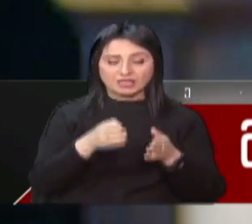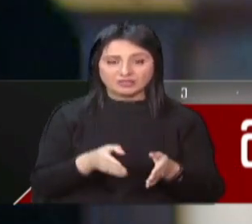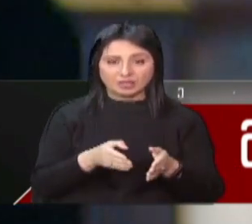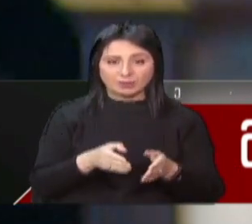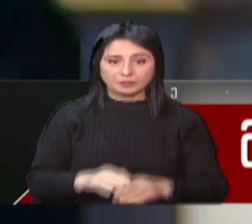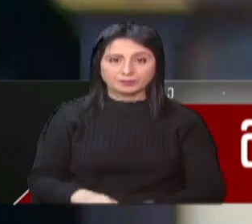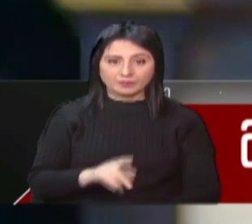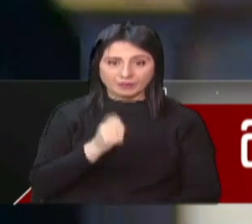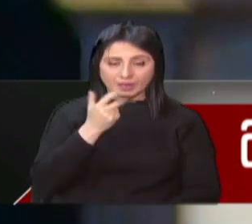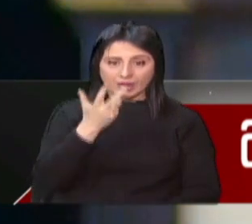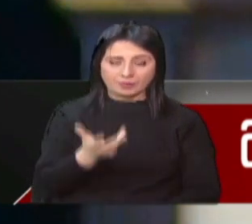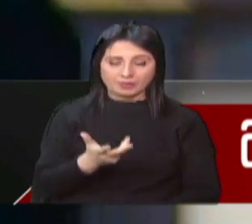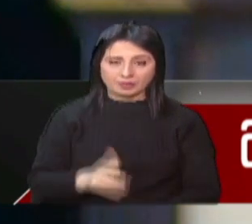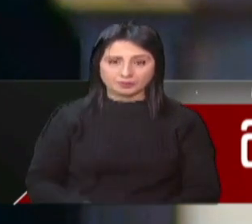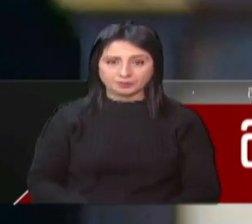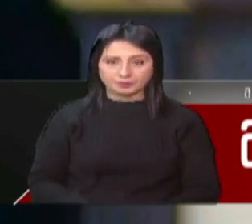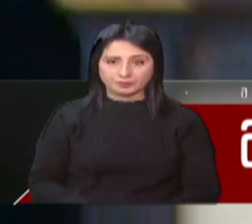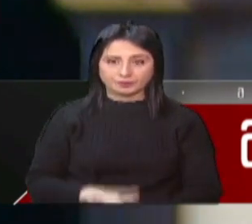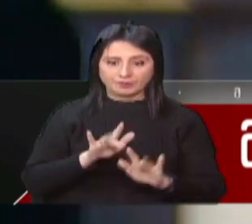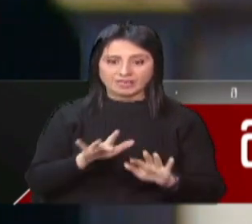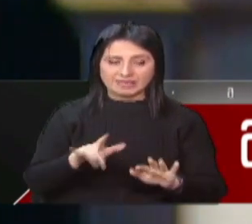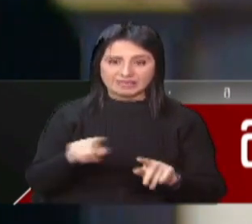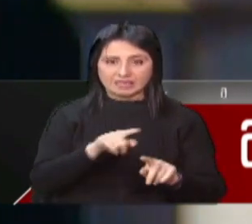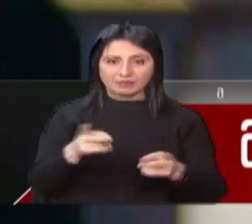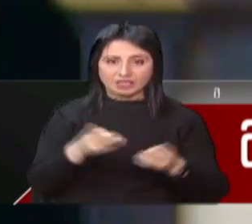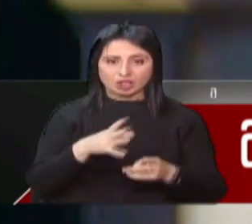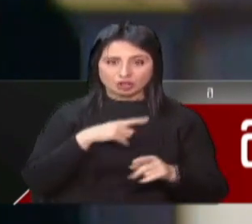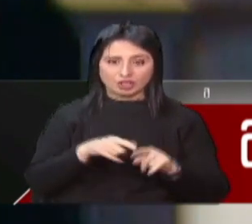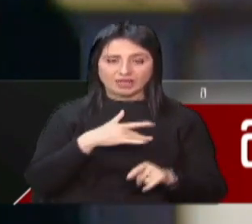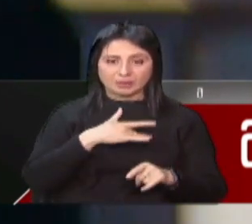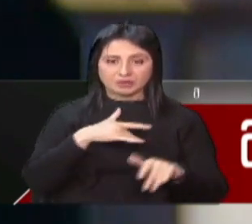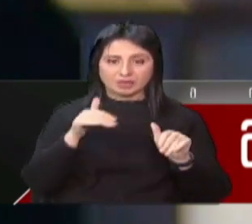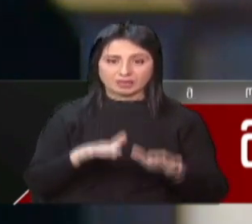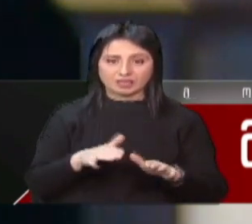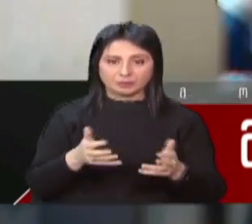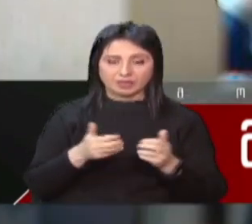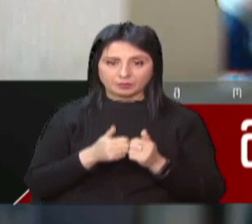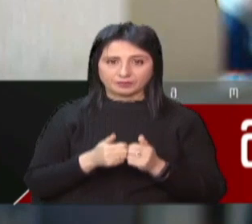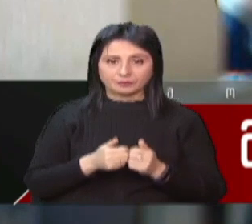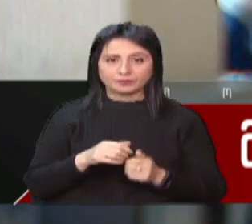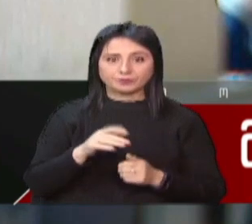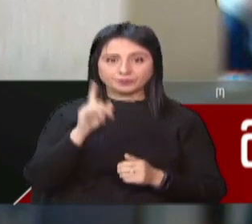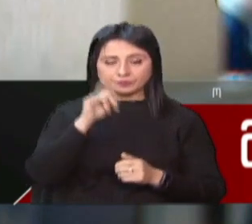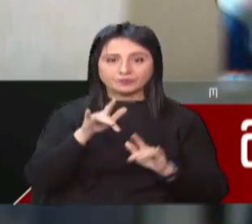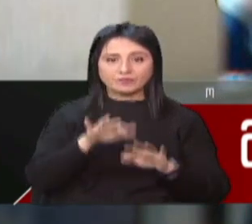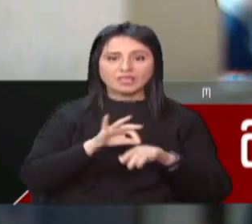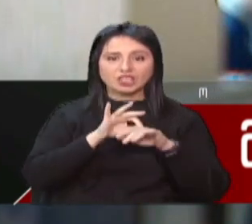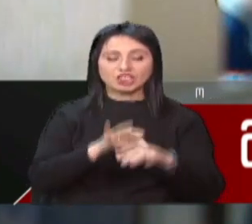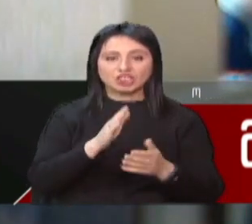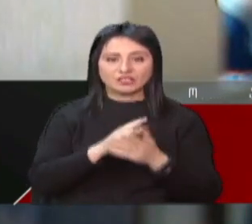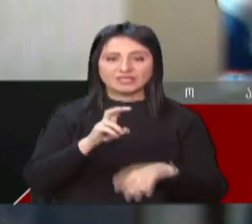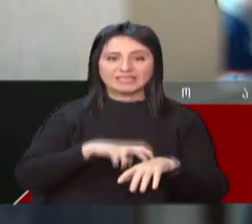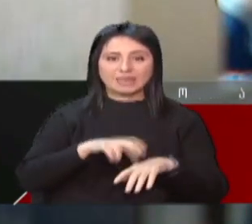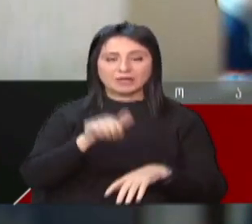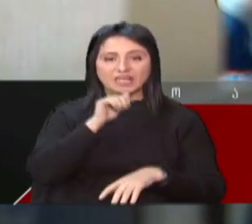bebi. Ამდენად საქმესთან საჭირო იყო ესეთი ტიპის გადაწყვეტილებების მიღება. Მოგესალმებით, საქმეზე ჩატარებული არის